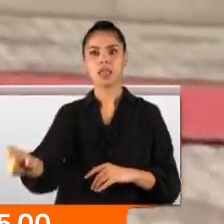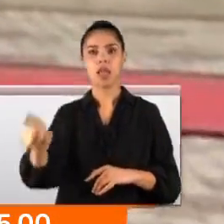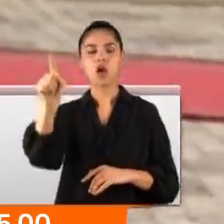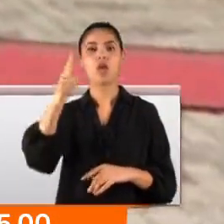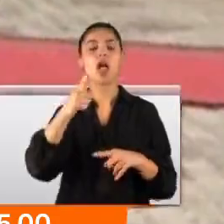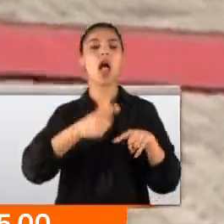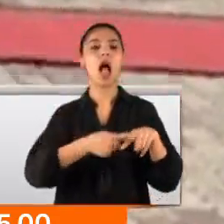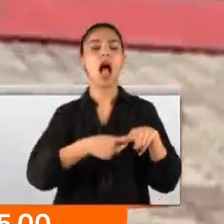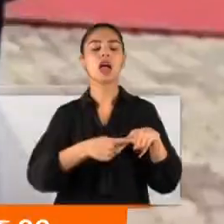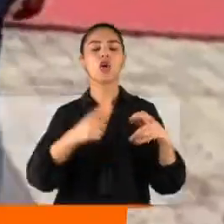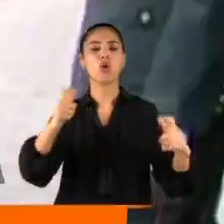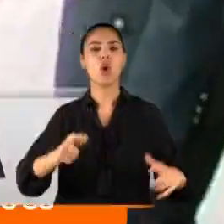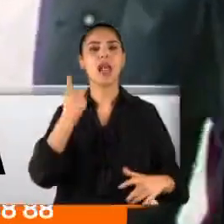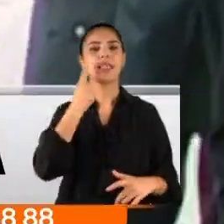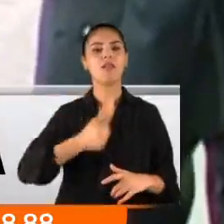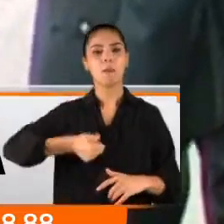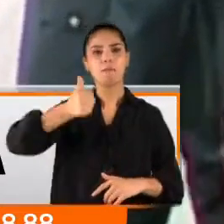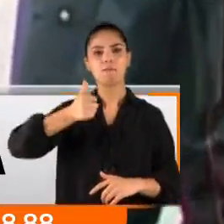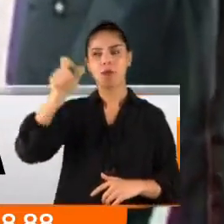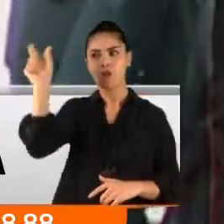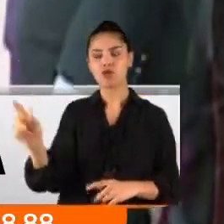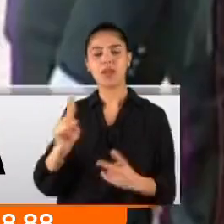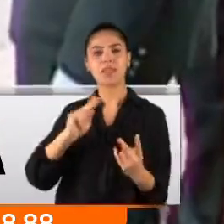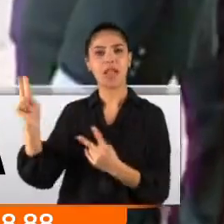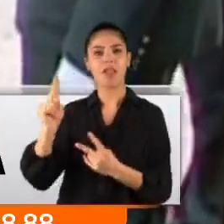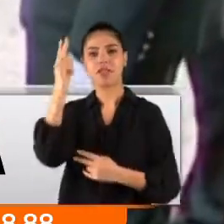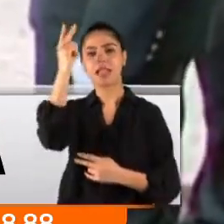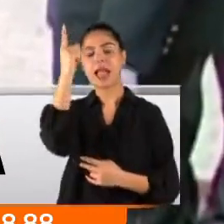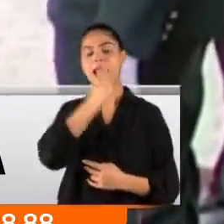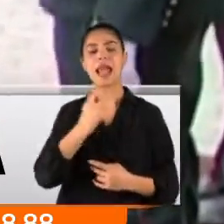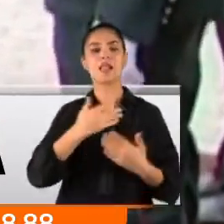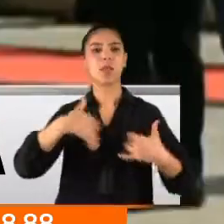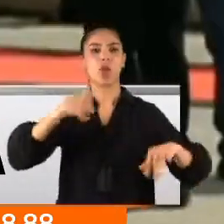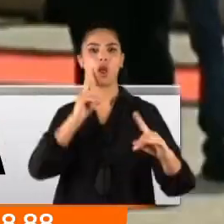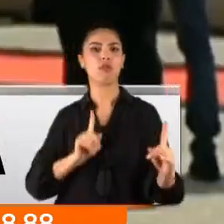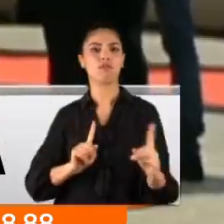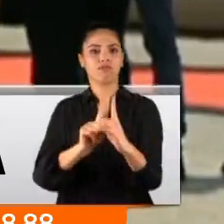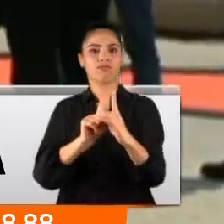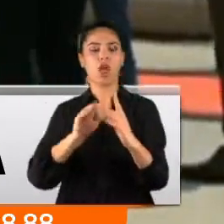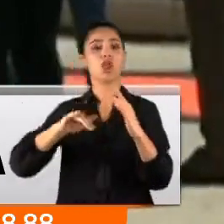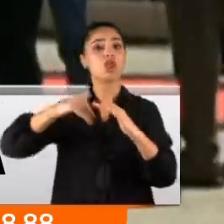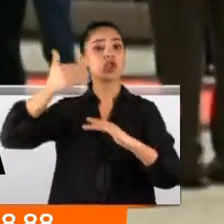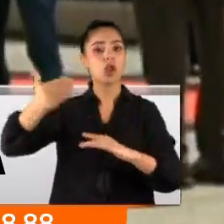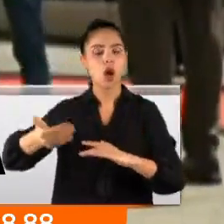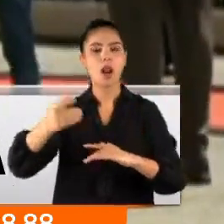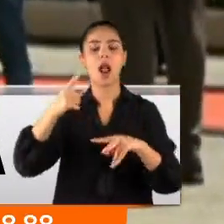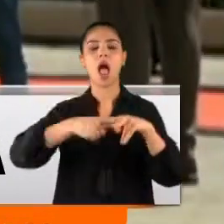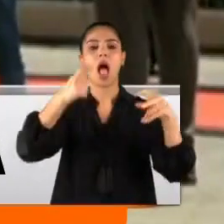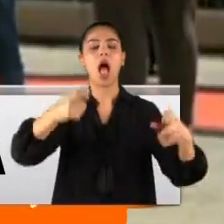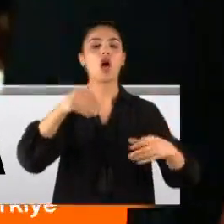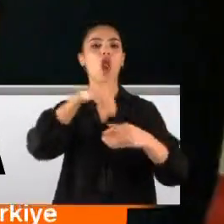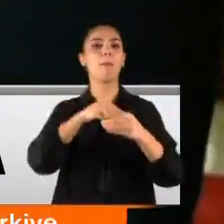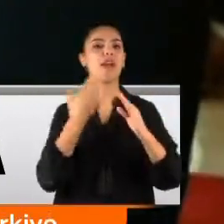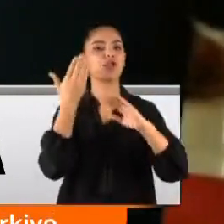Angola Devlet Başkanı Manuel Gonçalves Lourenço tarafından resmi törenle karşılandı. Bir sonraki durağı ise Angola Meclisi